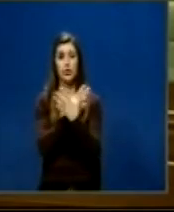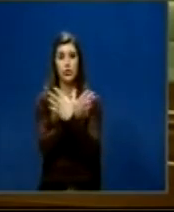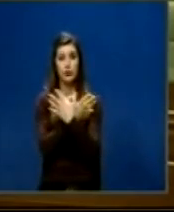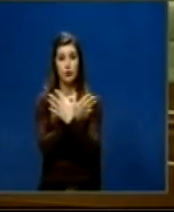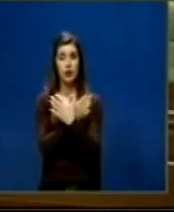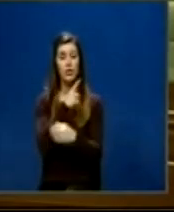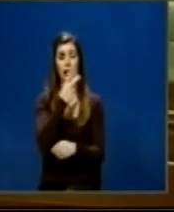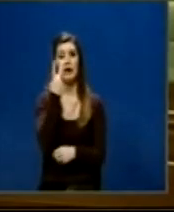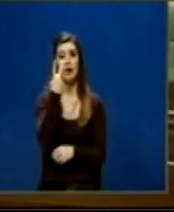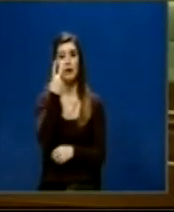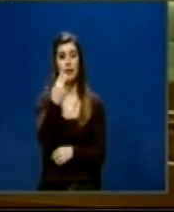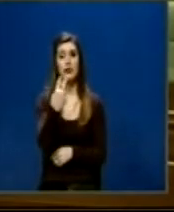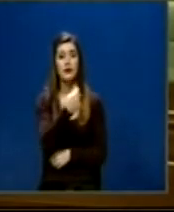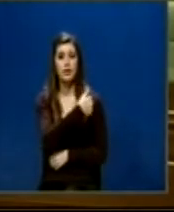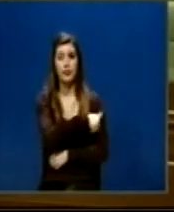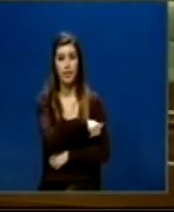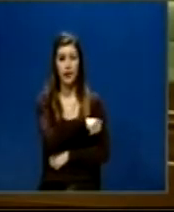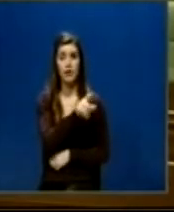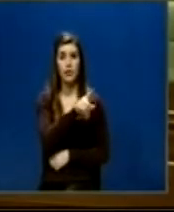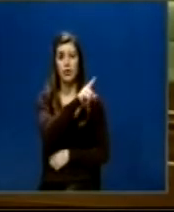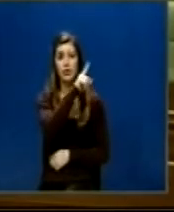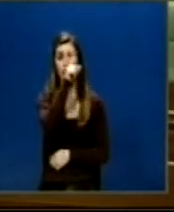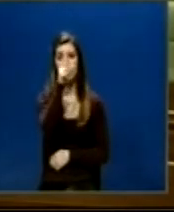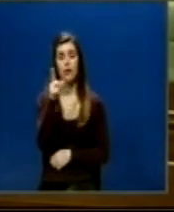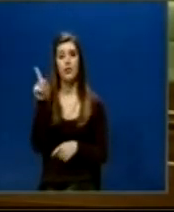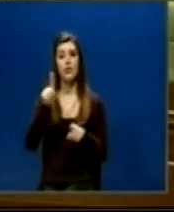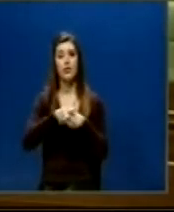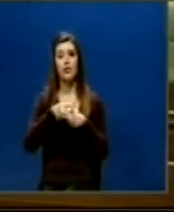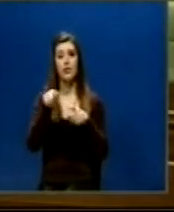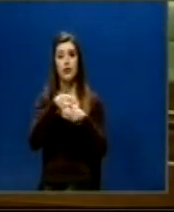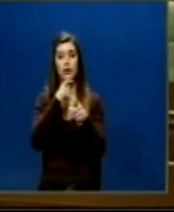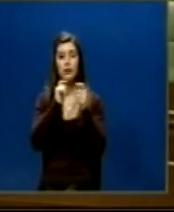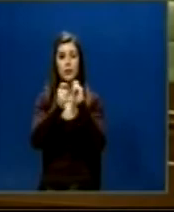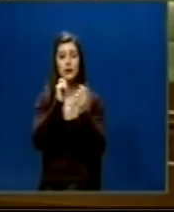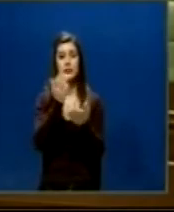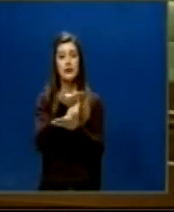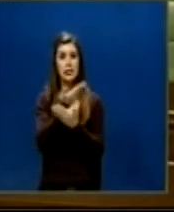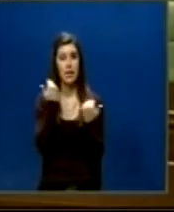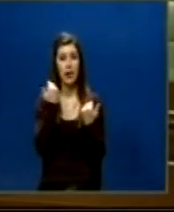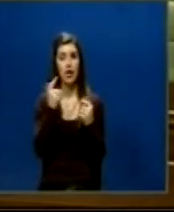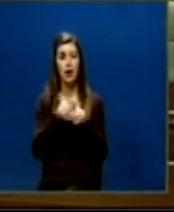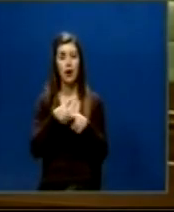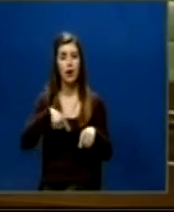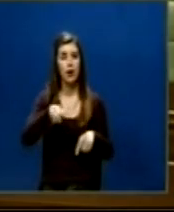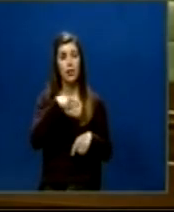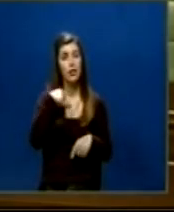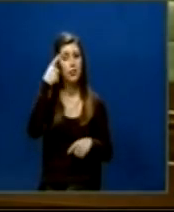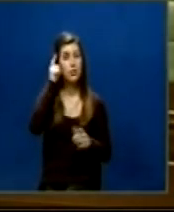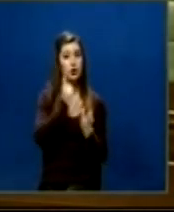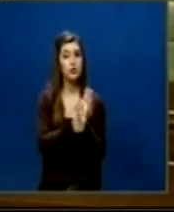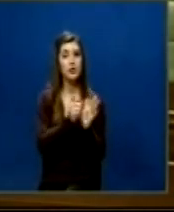vjet ende se ka nis zgjidhjen. Jo që na kam optimizëm që e bëjmë shpejt, po